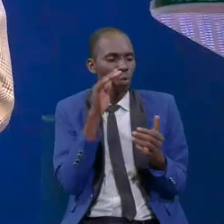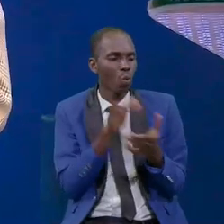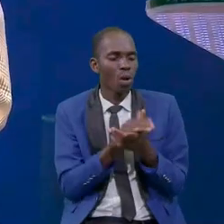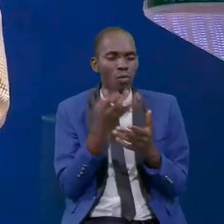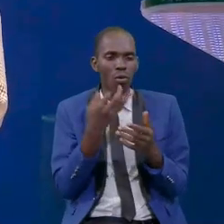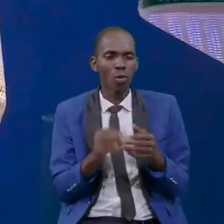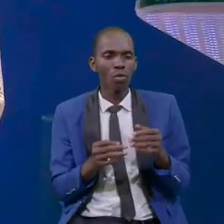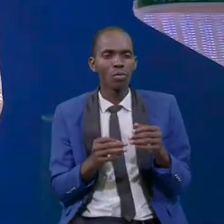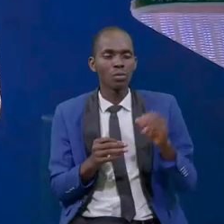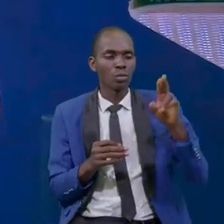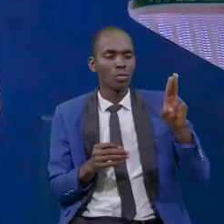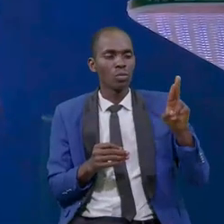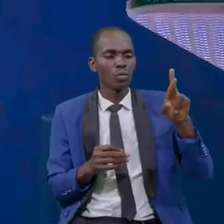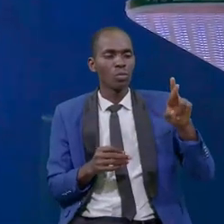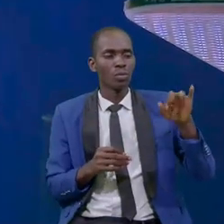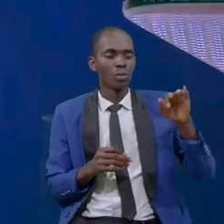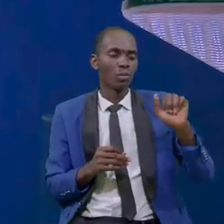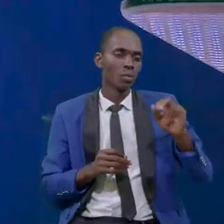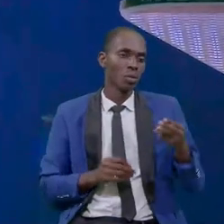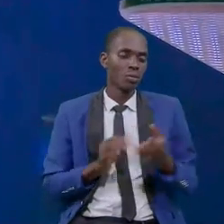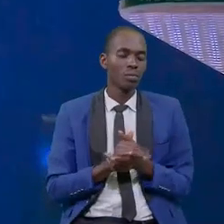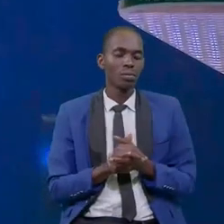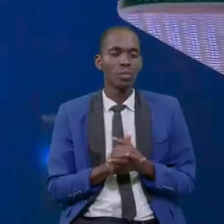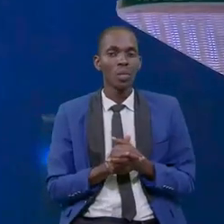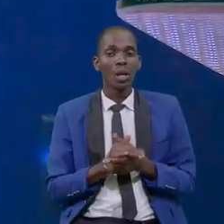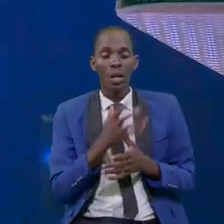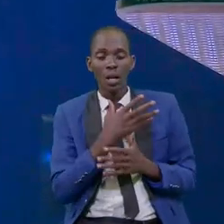d'Uri. La femme d'Uri maintenant est enceinte.